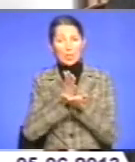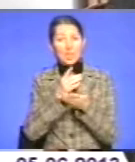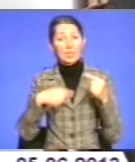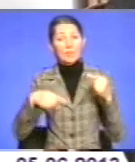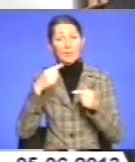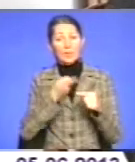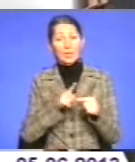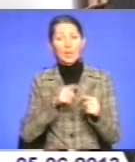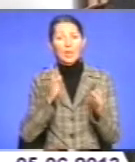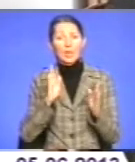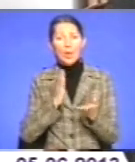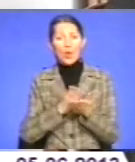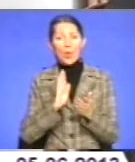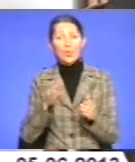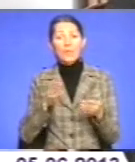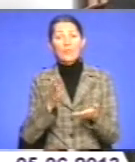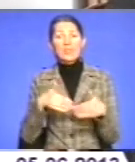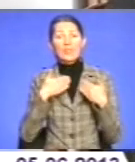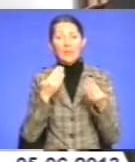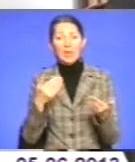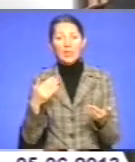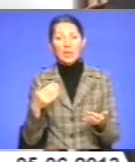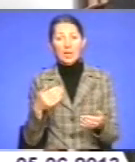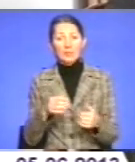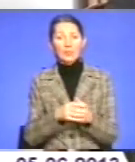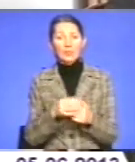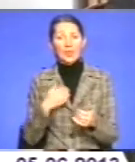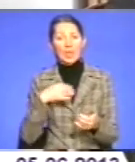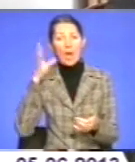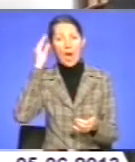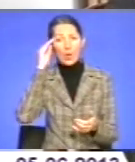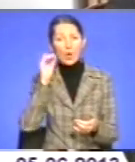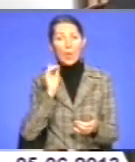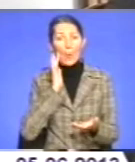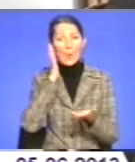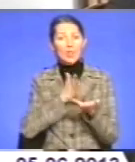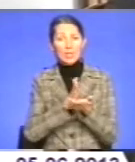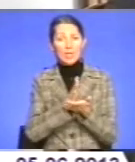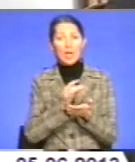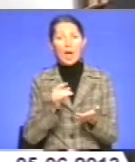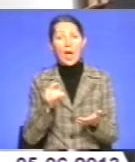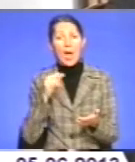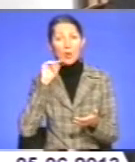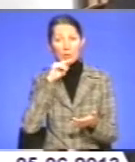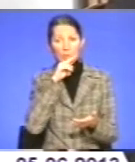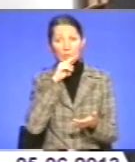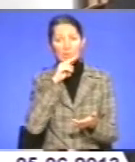певні звернення в масштабах обласного значення. Тобто я рахую і політично, і економічно цілком